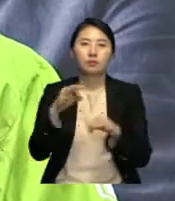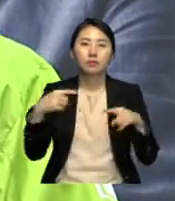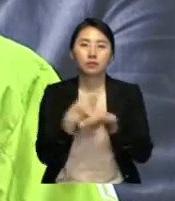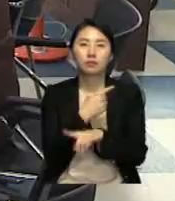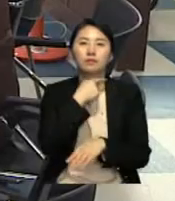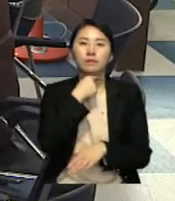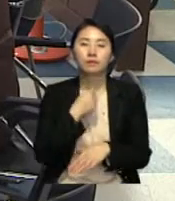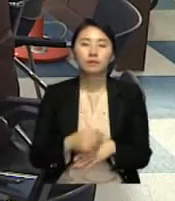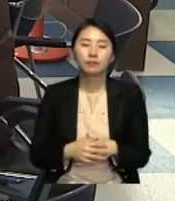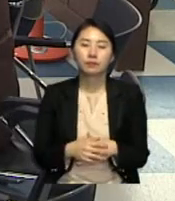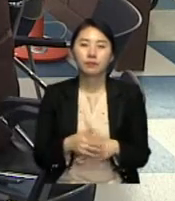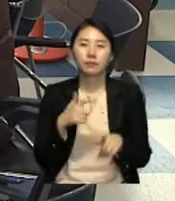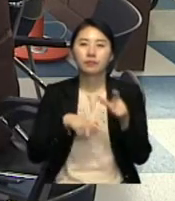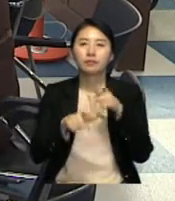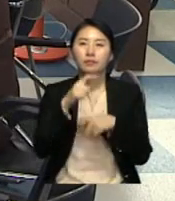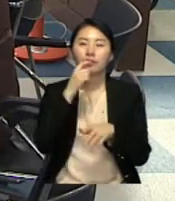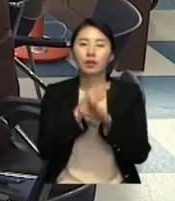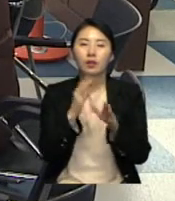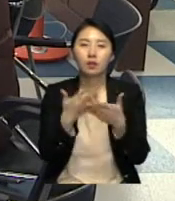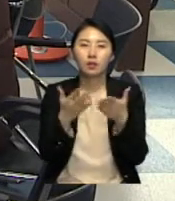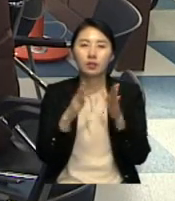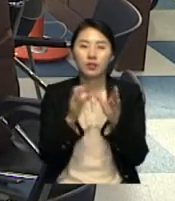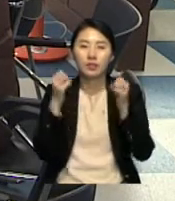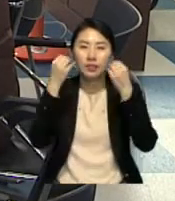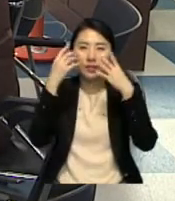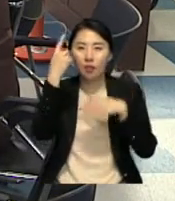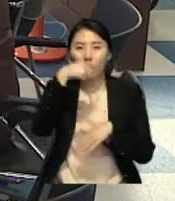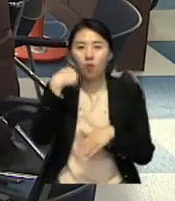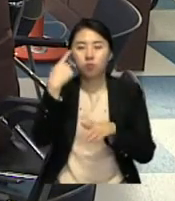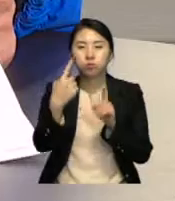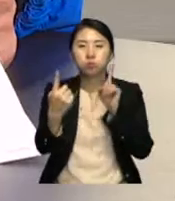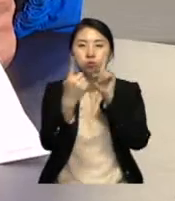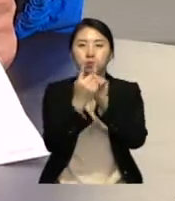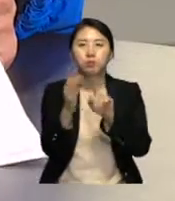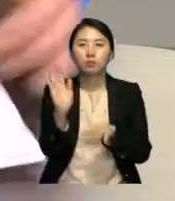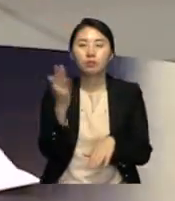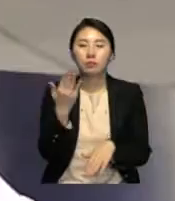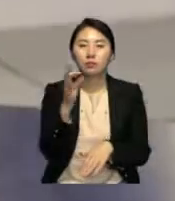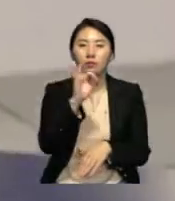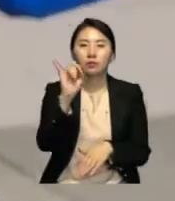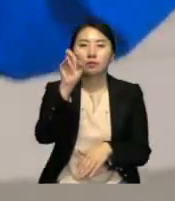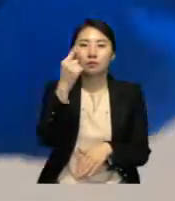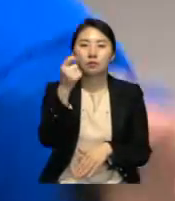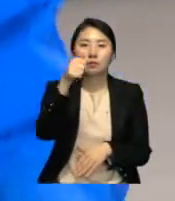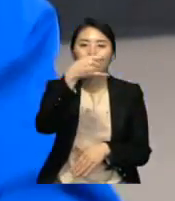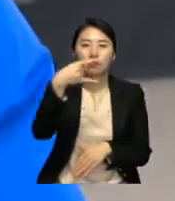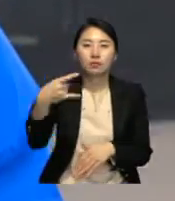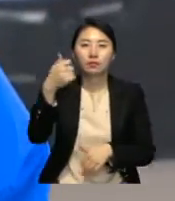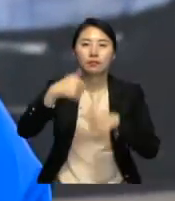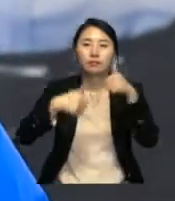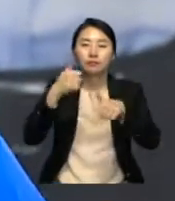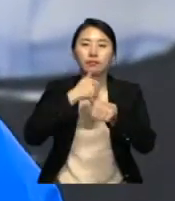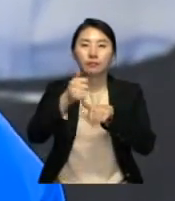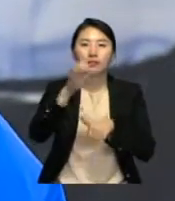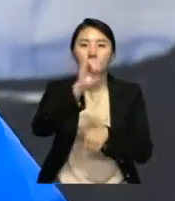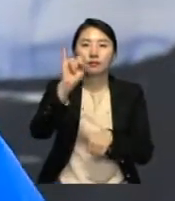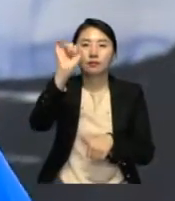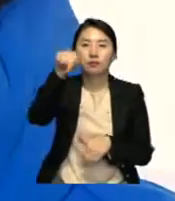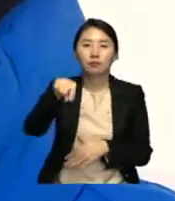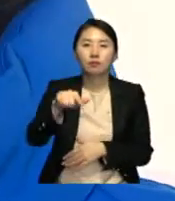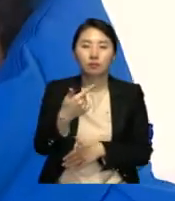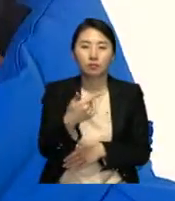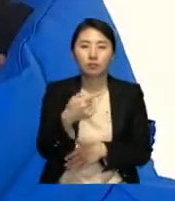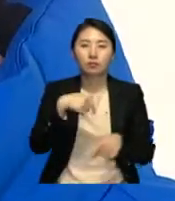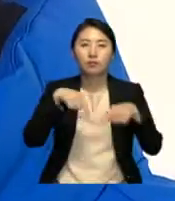보고 싶습니다 더불어 민주당은 새 얼굴로 맞서고 있습니다 이목희 위원과 의 경선 대결에서 승리한 이훈 후보는